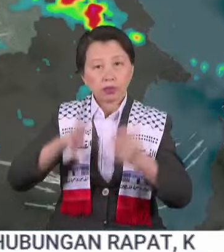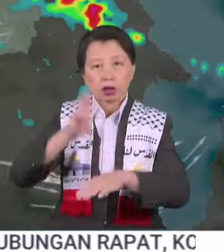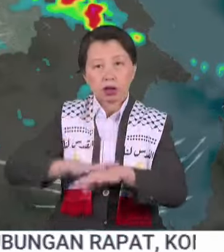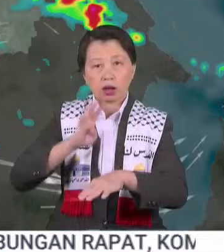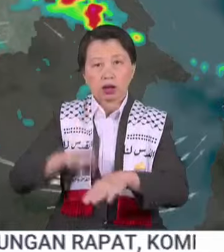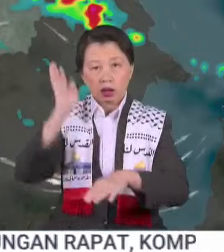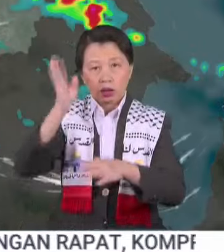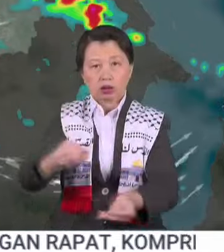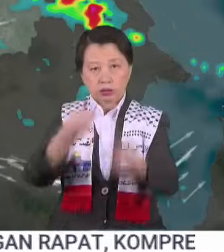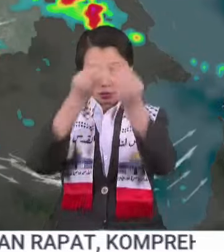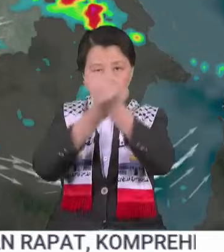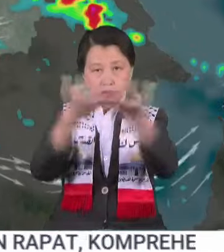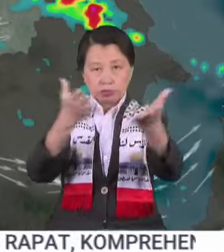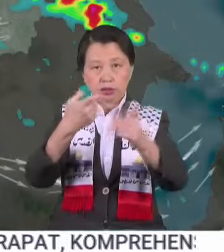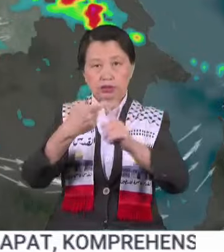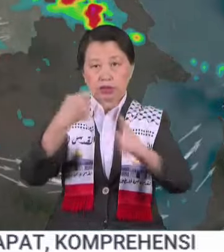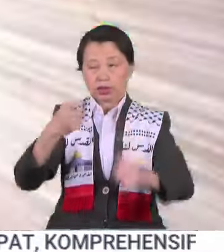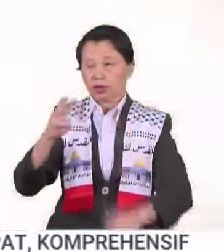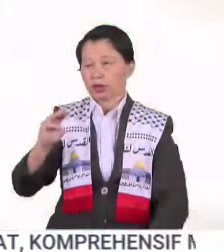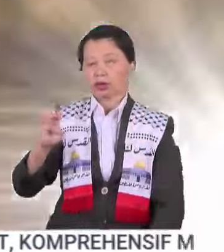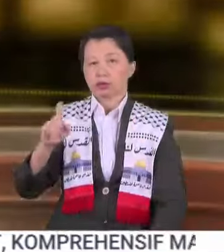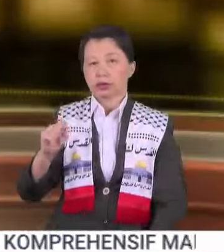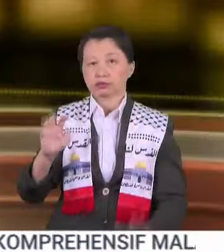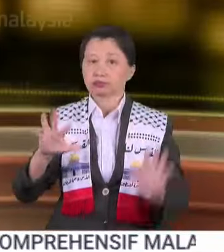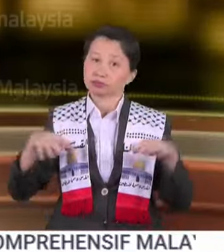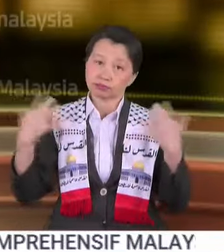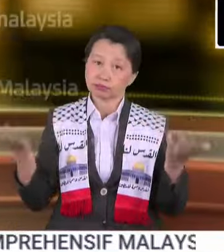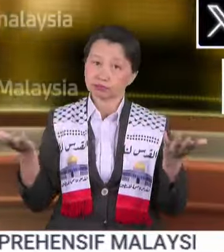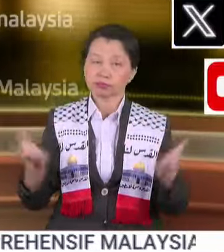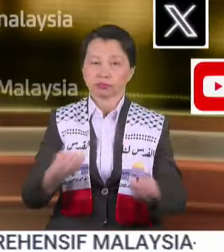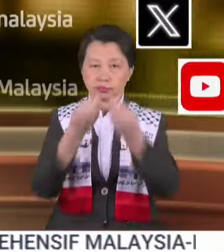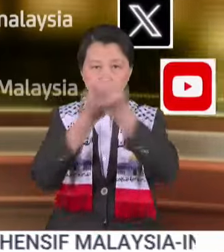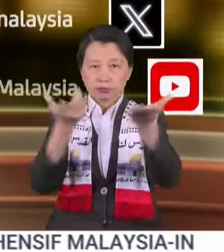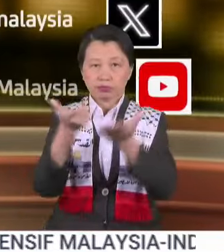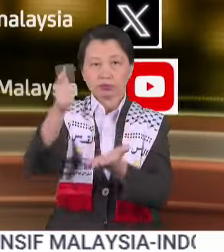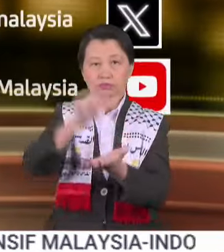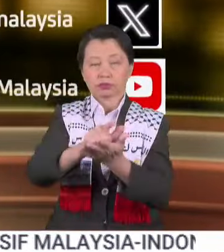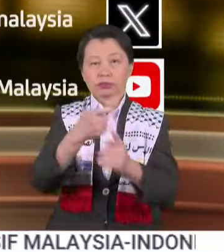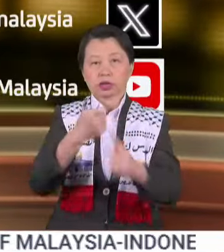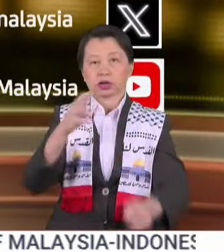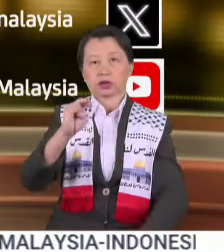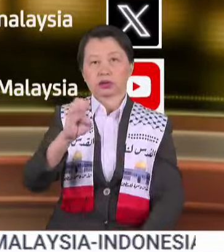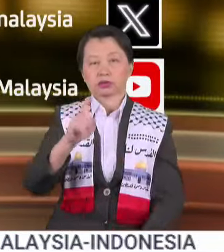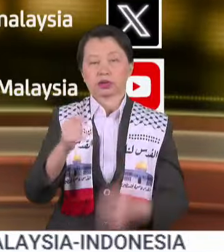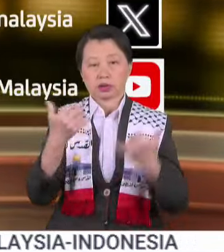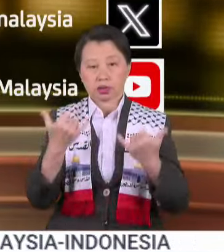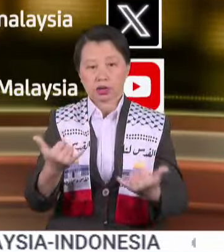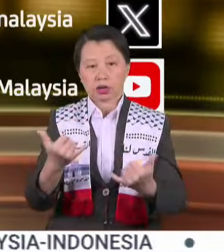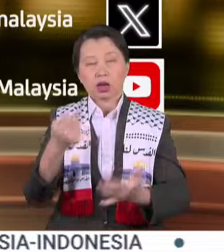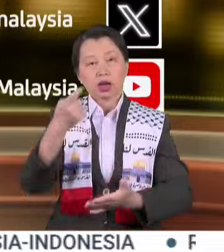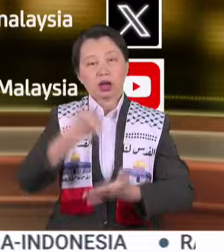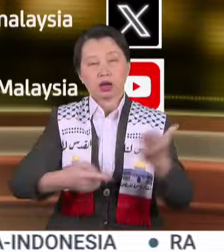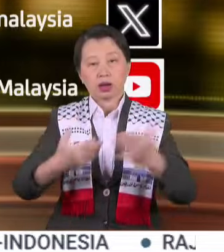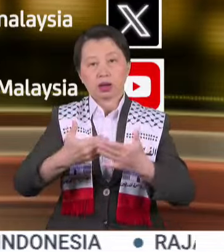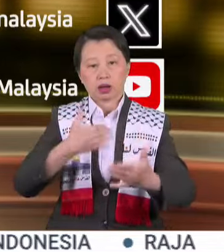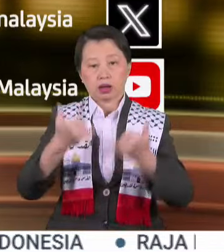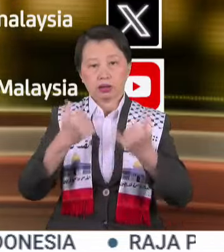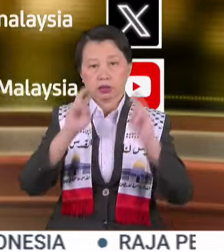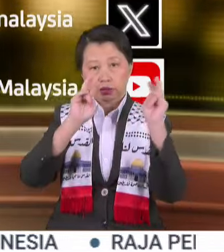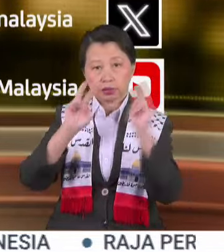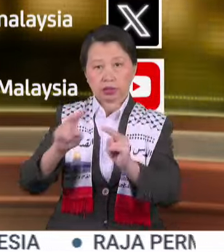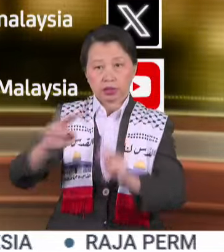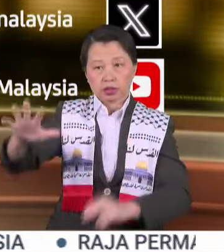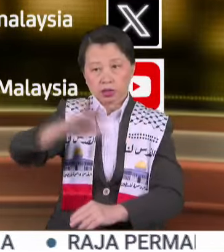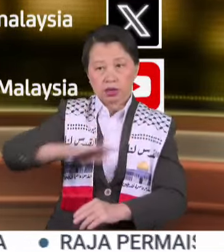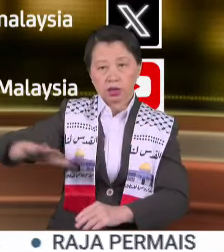yang bakal dikeluarkan oleh Map Malaysia. Baiklah, sekian sahaja laporan cuaca daripada Map Malaysia buat masa kini. Sebelum kita berpisah, kita lihat